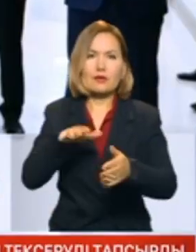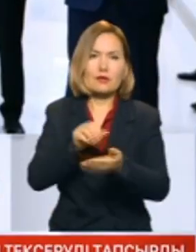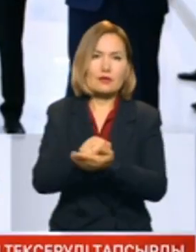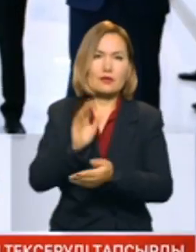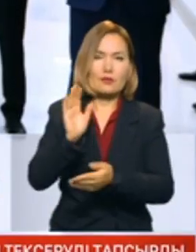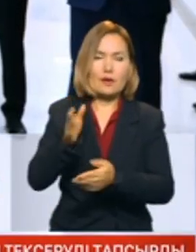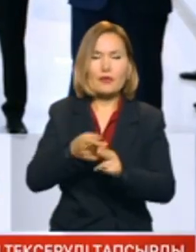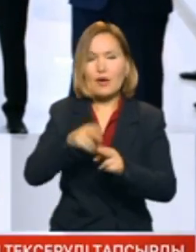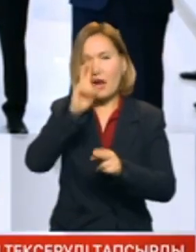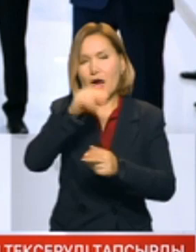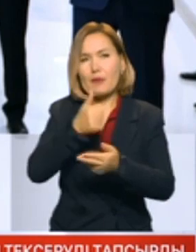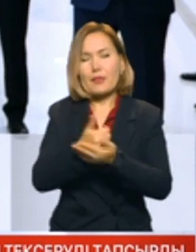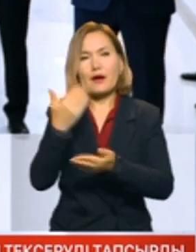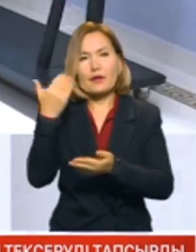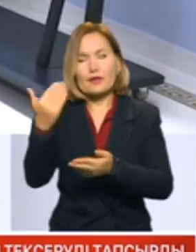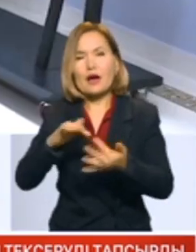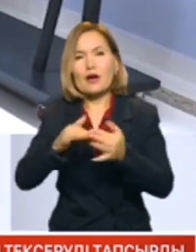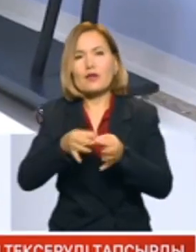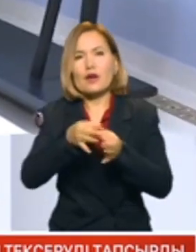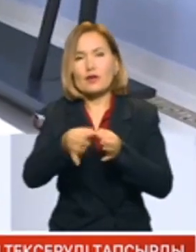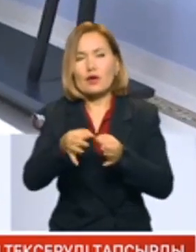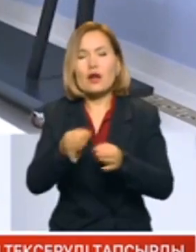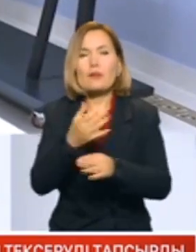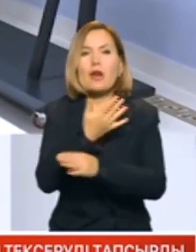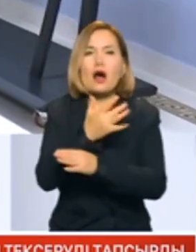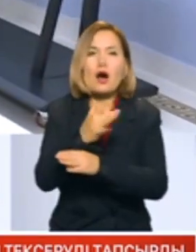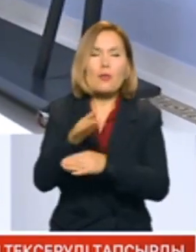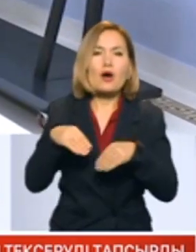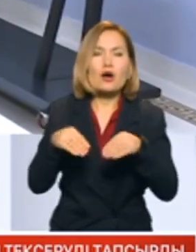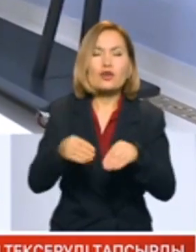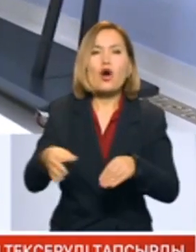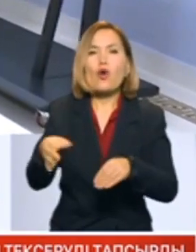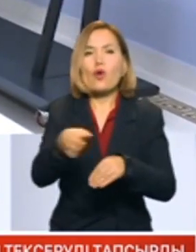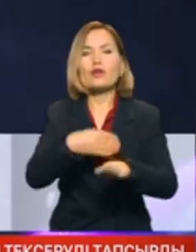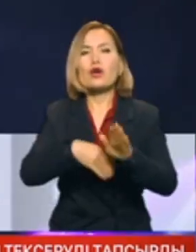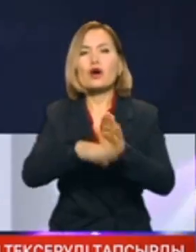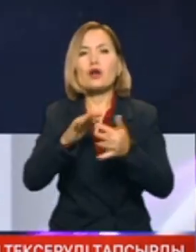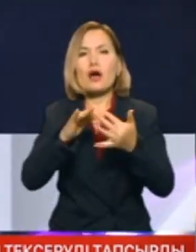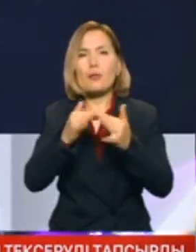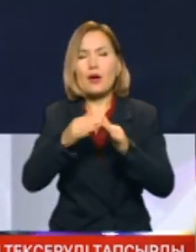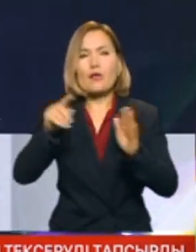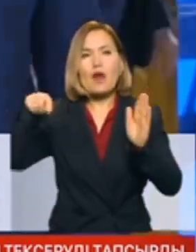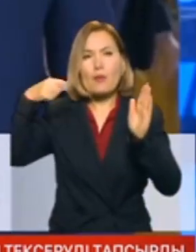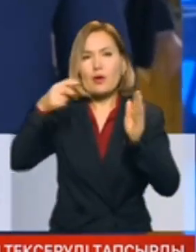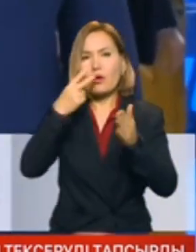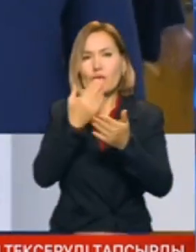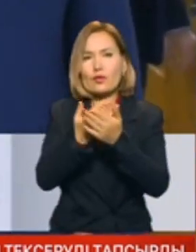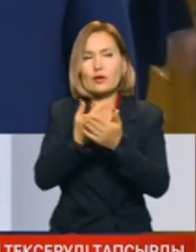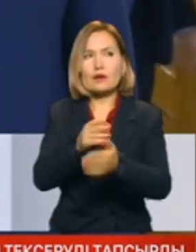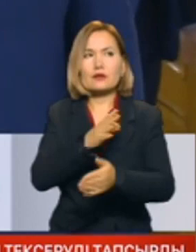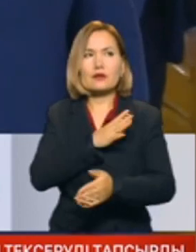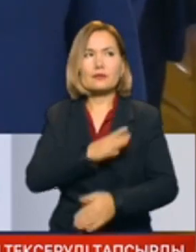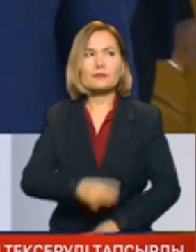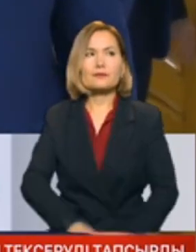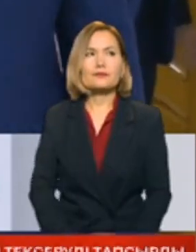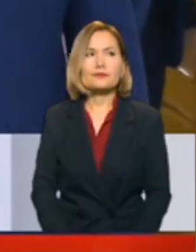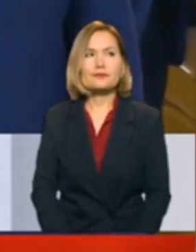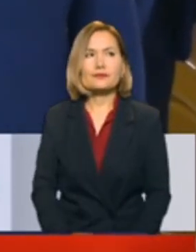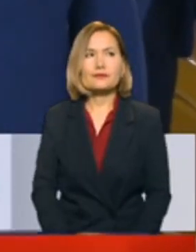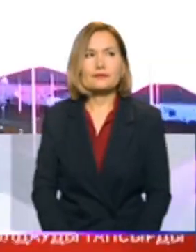Бұдан соң мемлекет басшысына Нағи Ілиясов ауылын абаттандыру және облысының үздік ауылдары туралы бейнеролик көрсетілді.